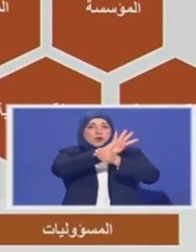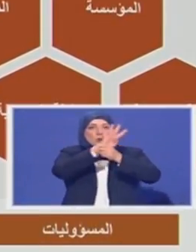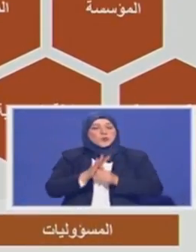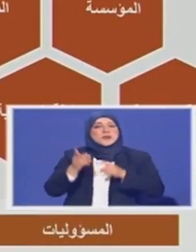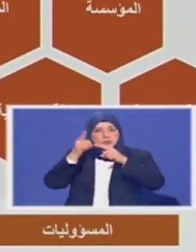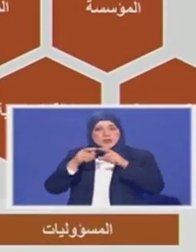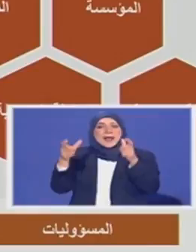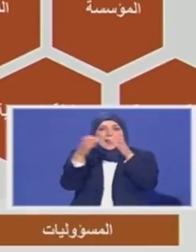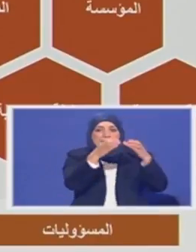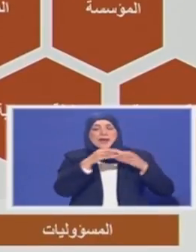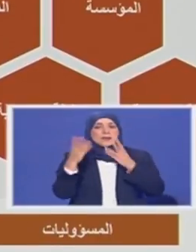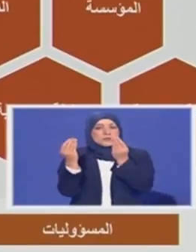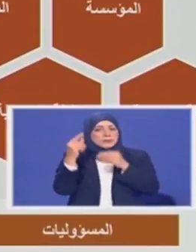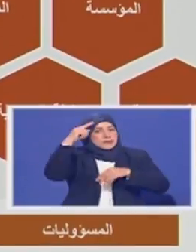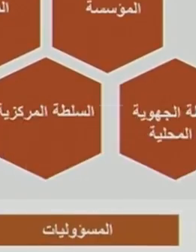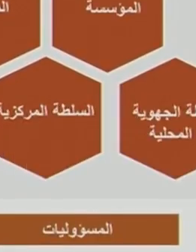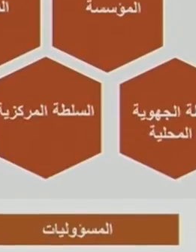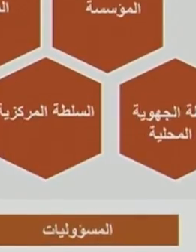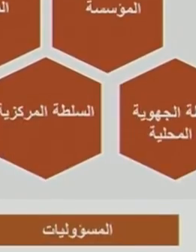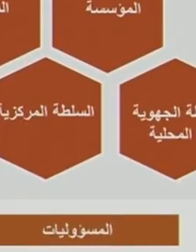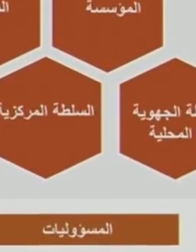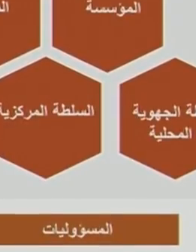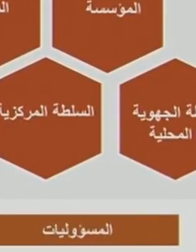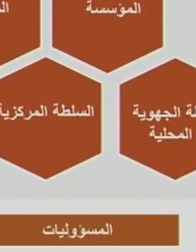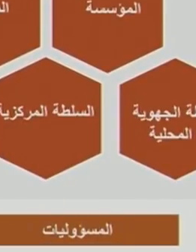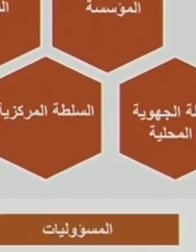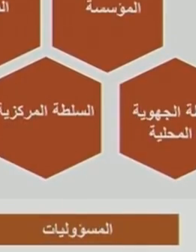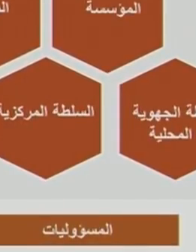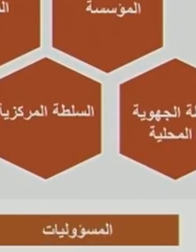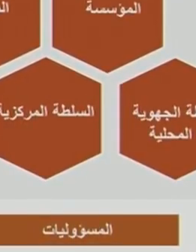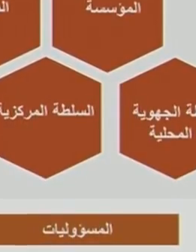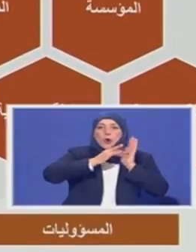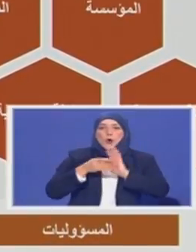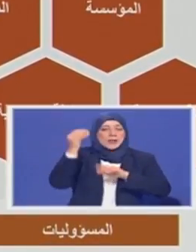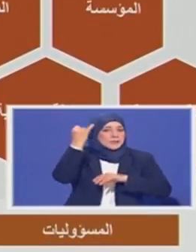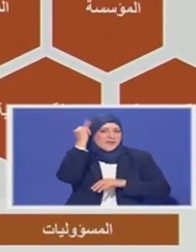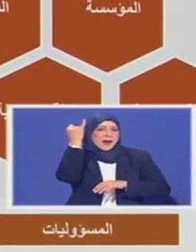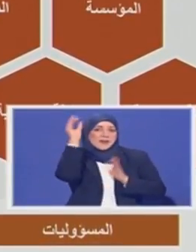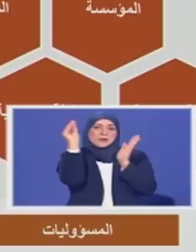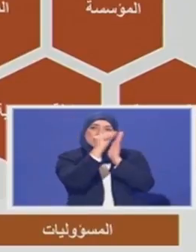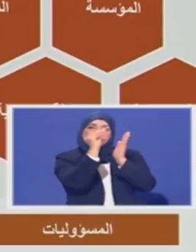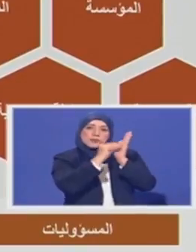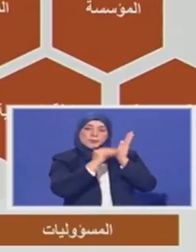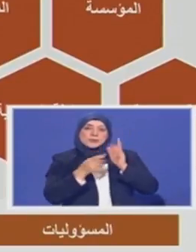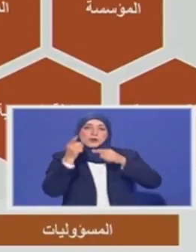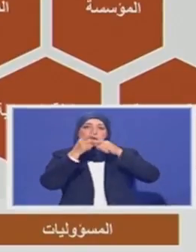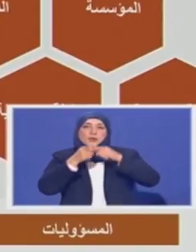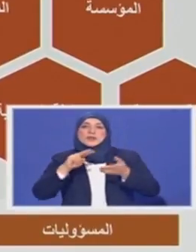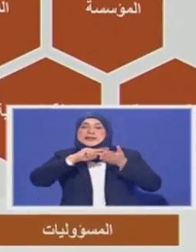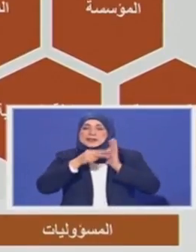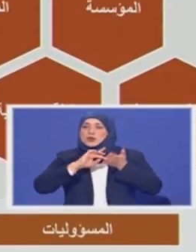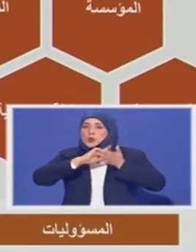من التوصيات. حاولنا نأخذ بعين الاعتبار كل التوصيات والمقترحات باش تكون الخطة